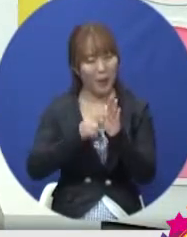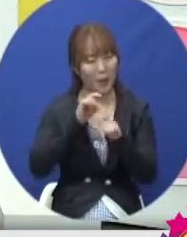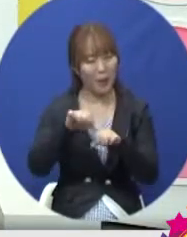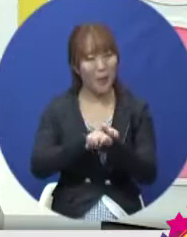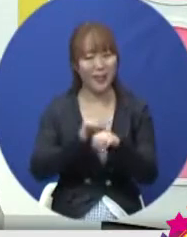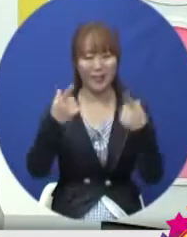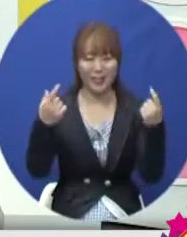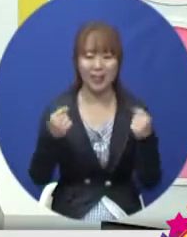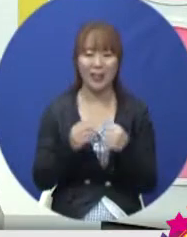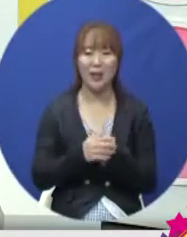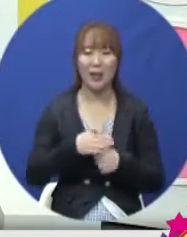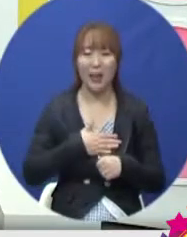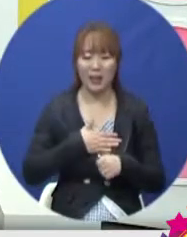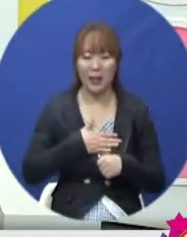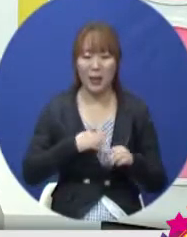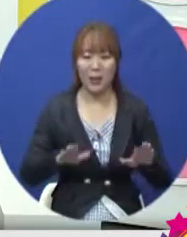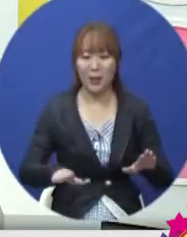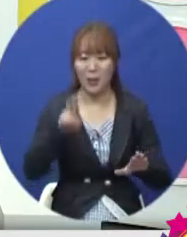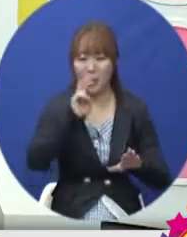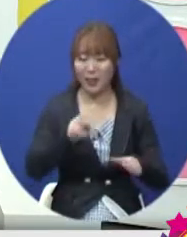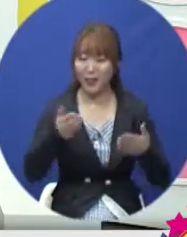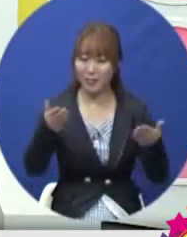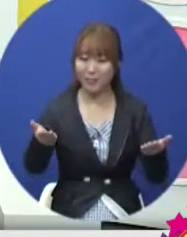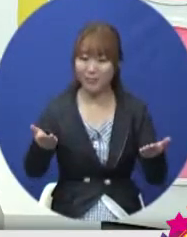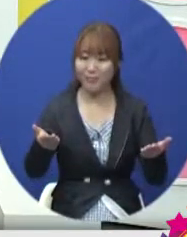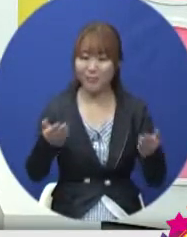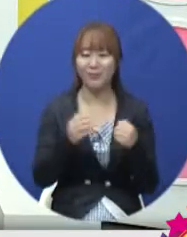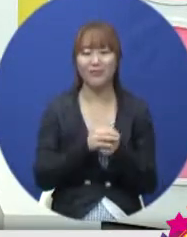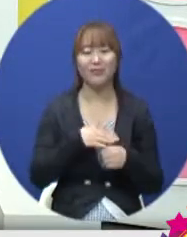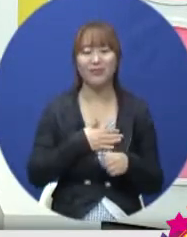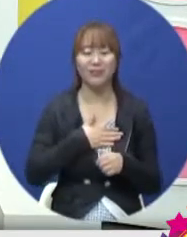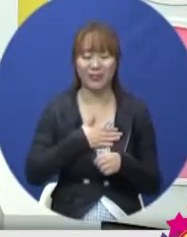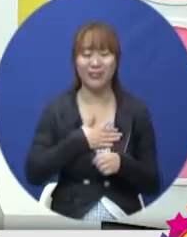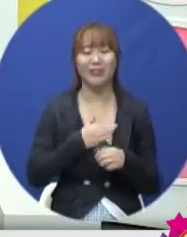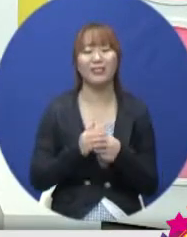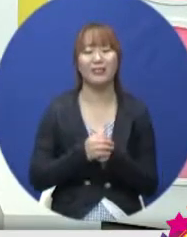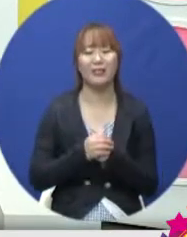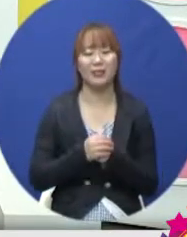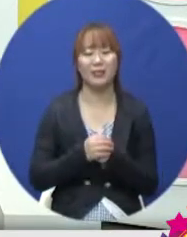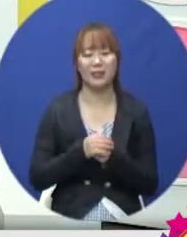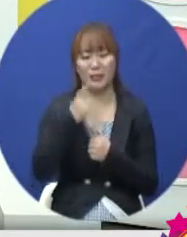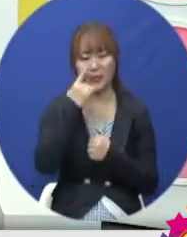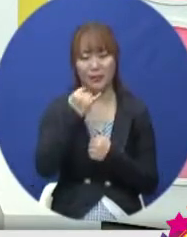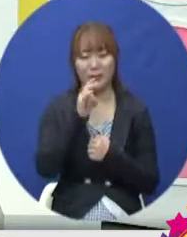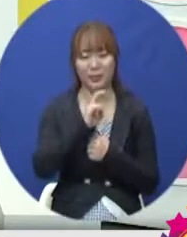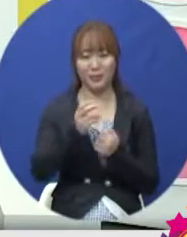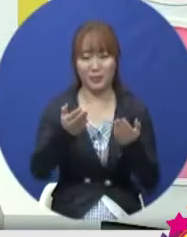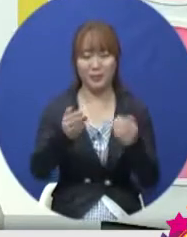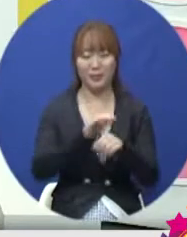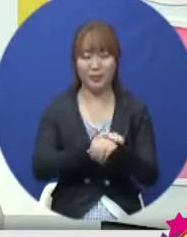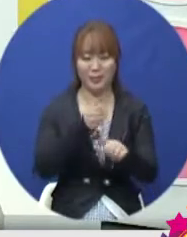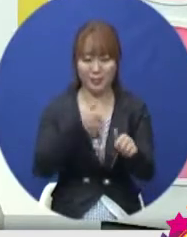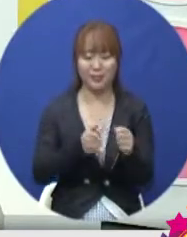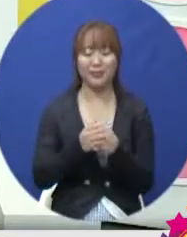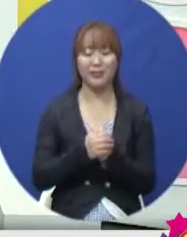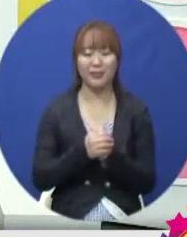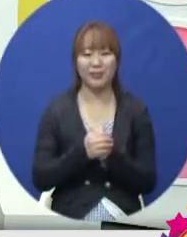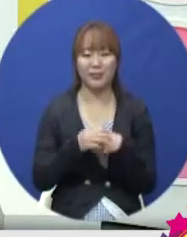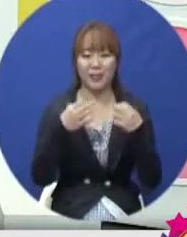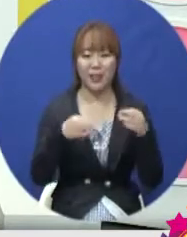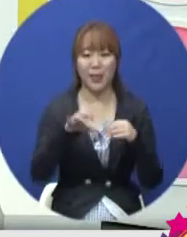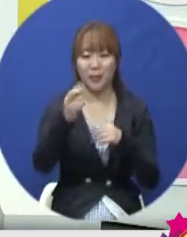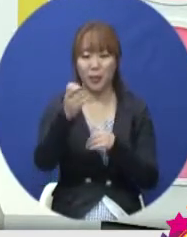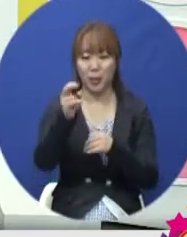네. 자, 알겠습니다. 그럼 어머님 음악 한번 드려볼까요? 네, 네. 알겠습니다. 음악 들을 때 잘 불러주세요. 네.